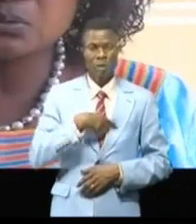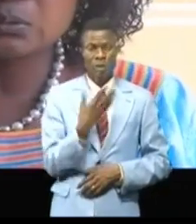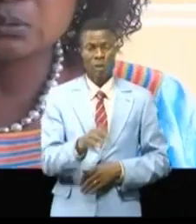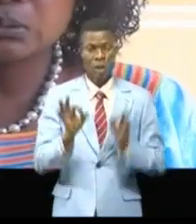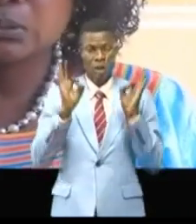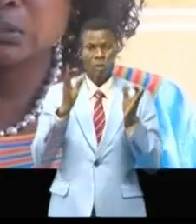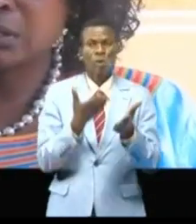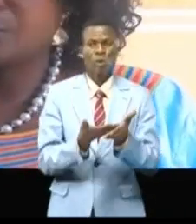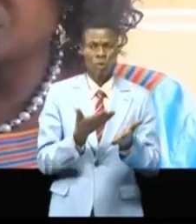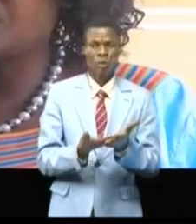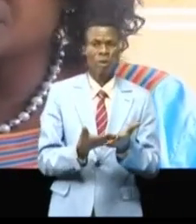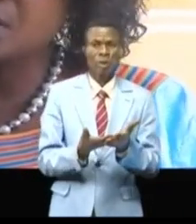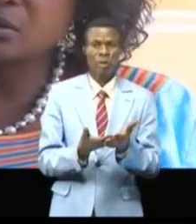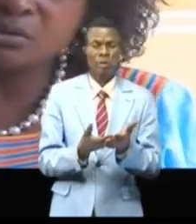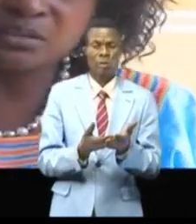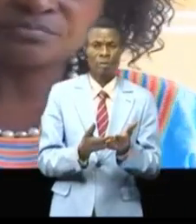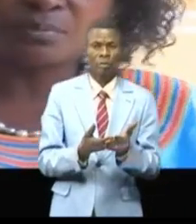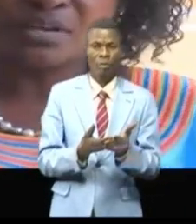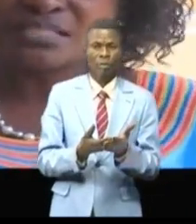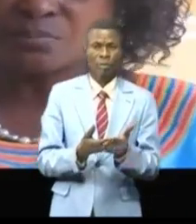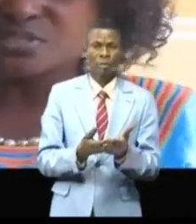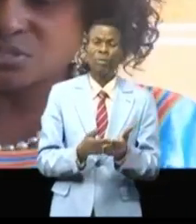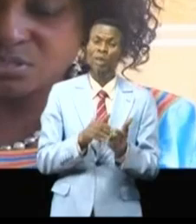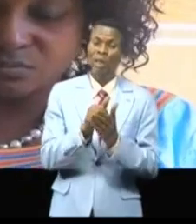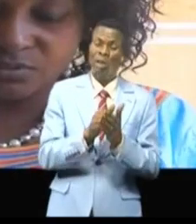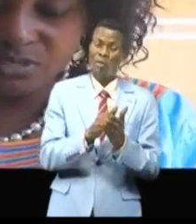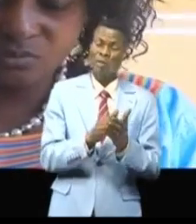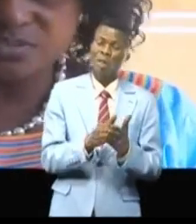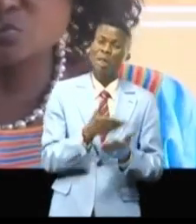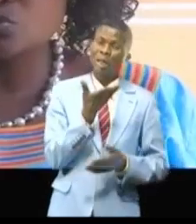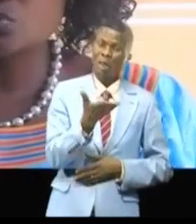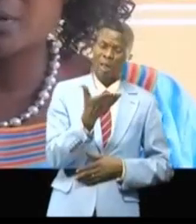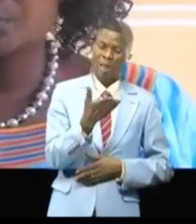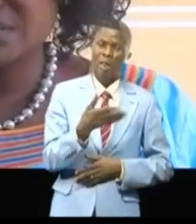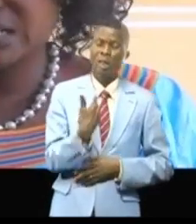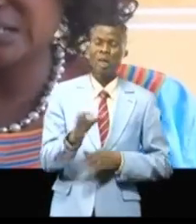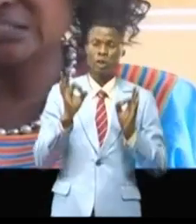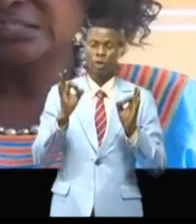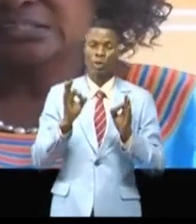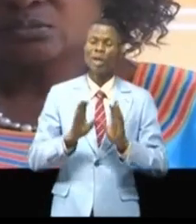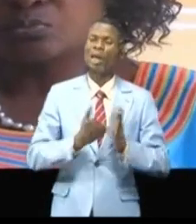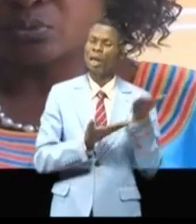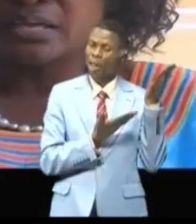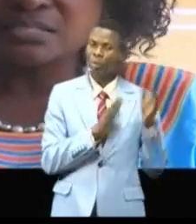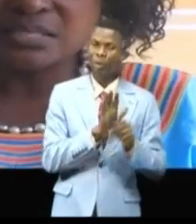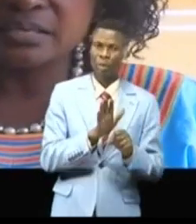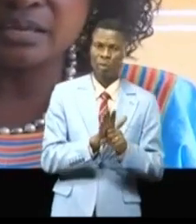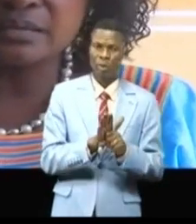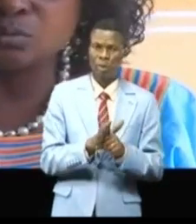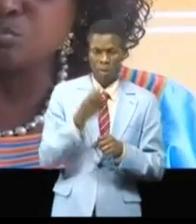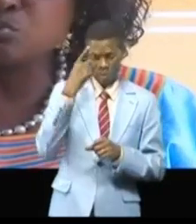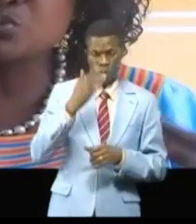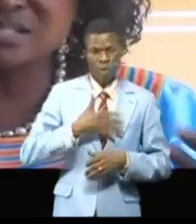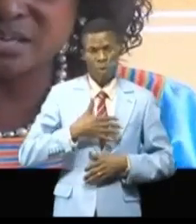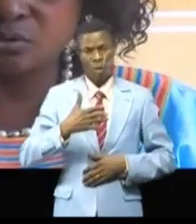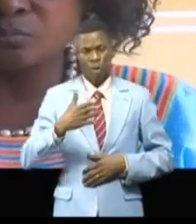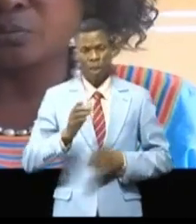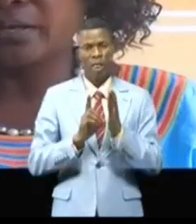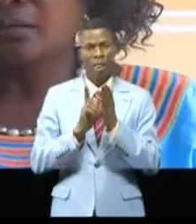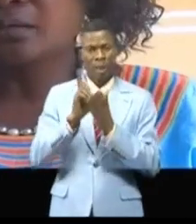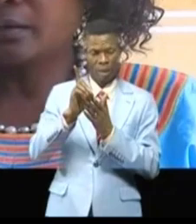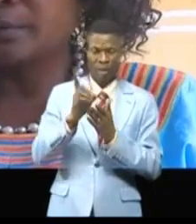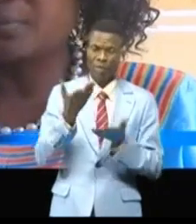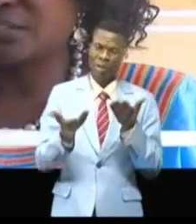innovations, en bien même il y a encore des faiblesses, mais ces innovations sont capitales pour essayer de booster au